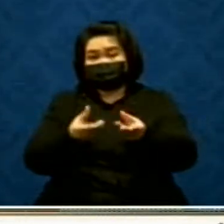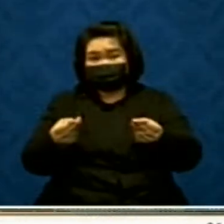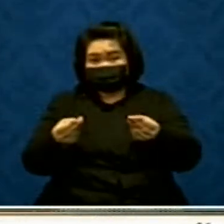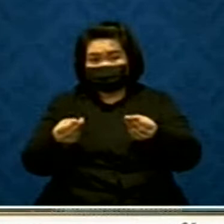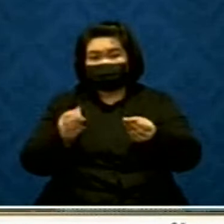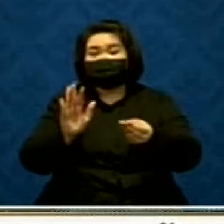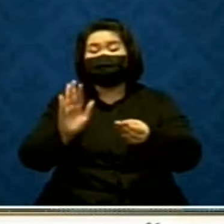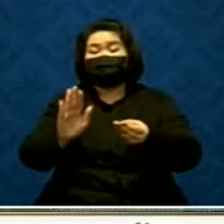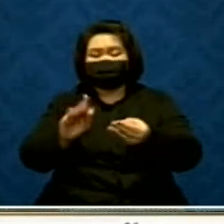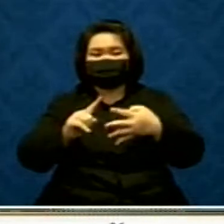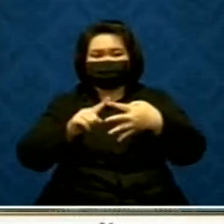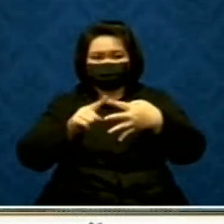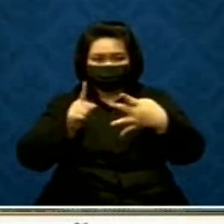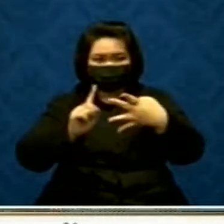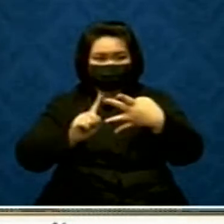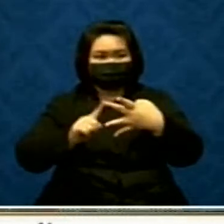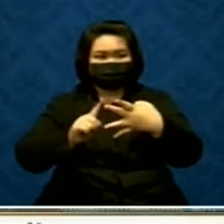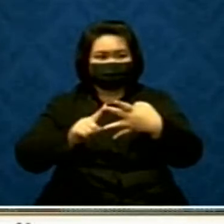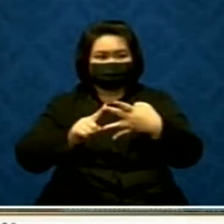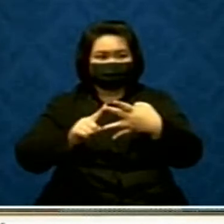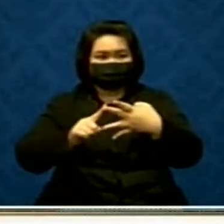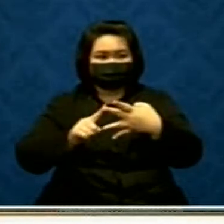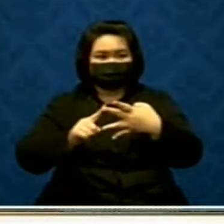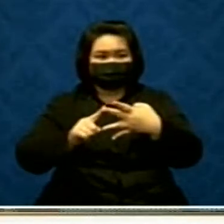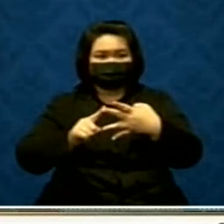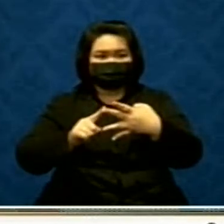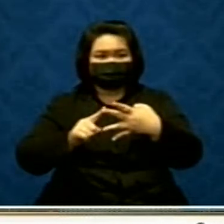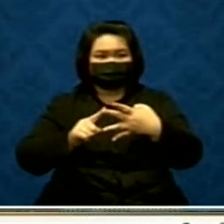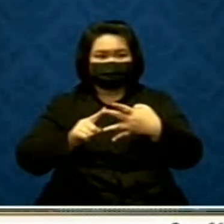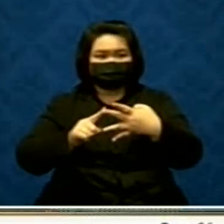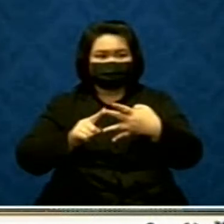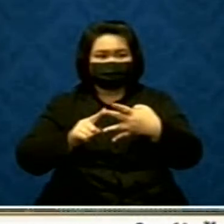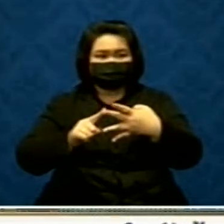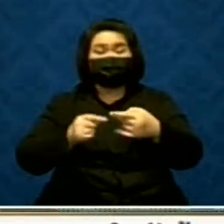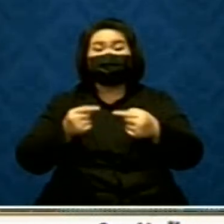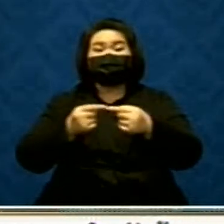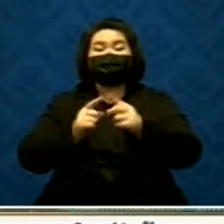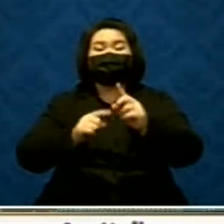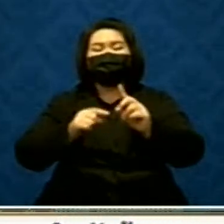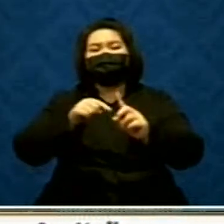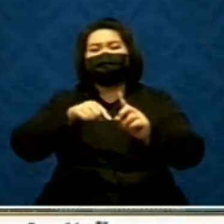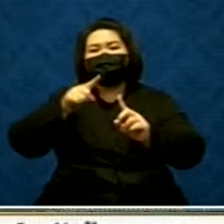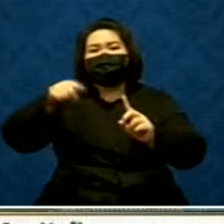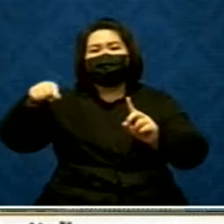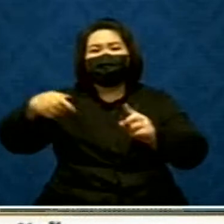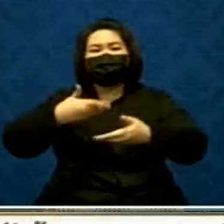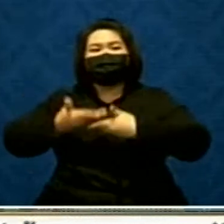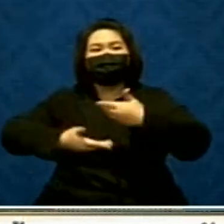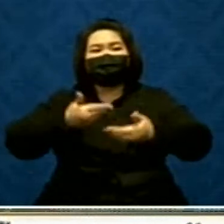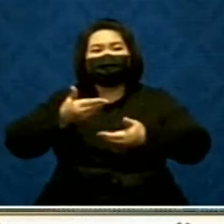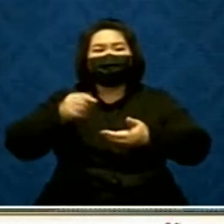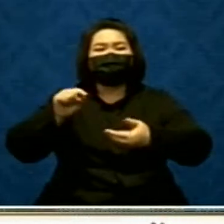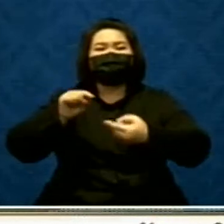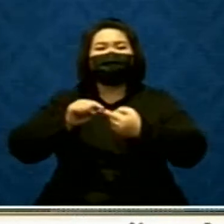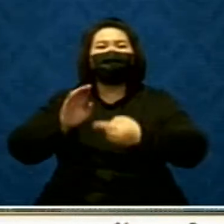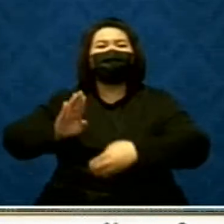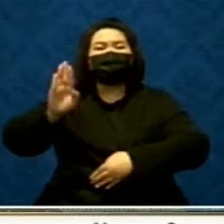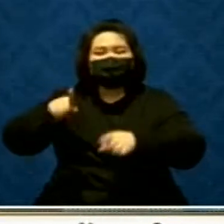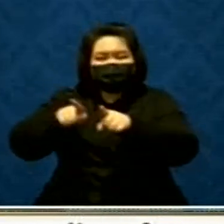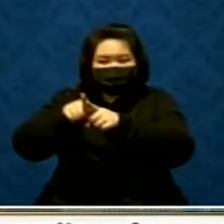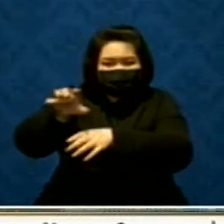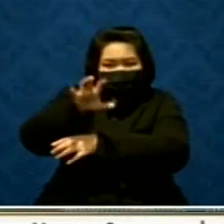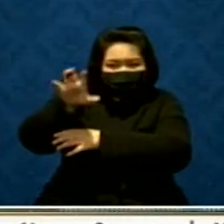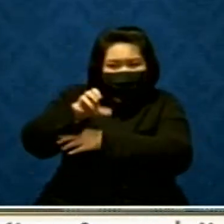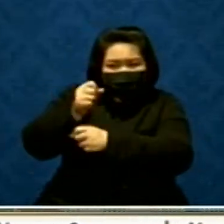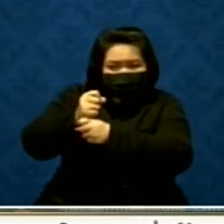ครับประเด็นที่2ก็คือประเด็นเรื่องของการขายหุ้นของหจก.บุรีเจริญว่าเป็นนิติกรรมอำพรางนะ